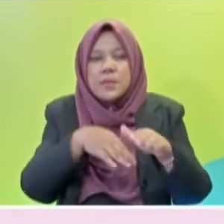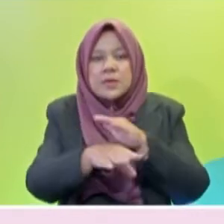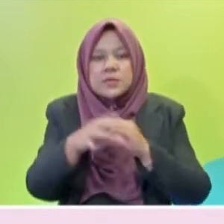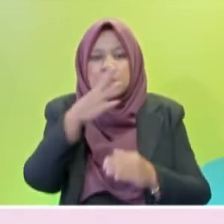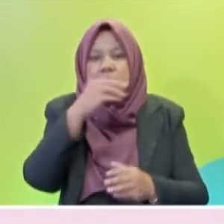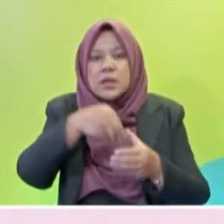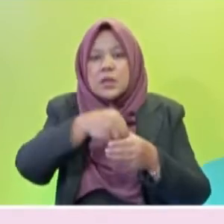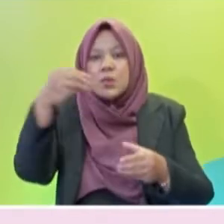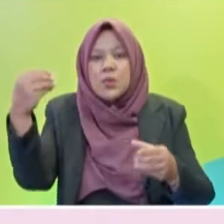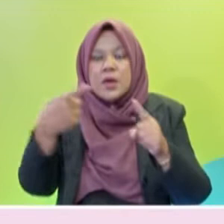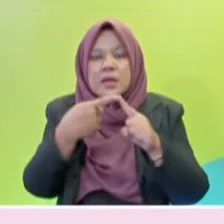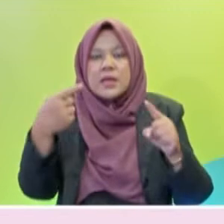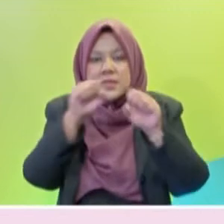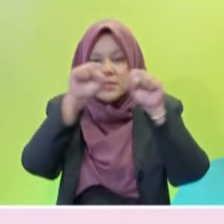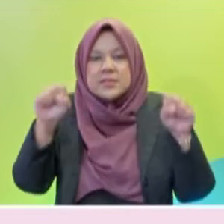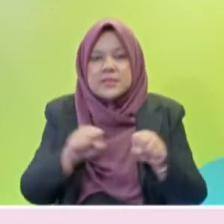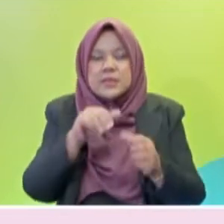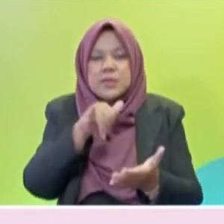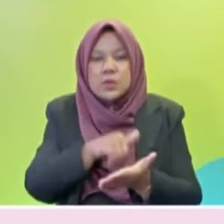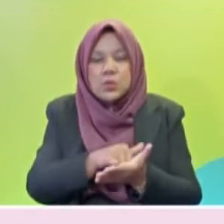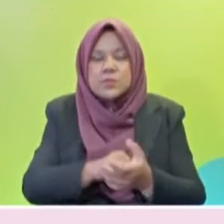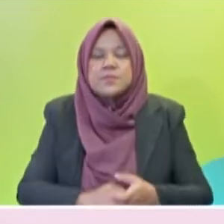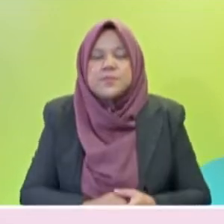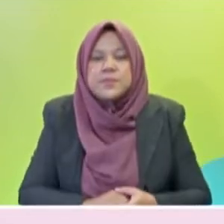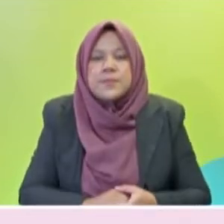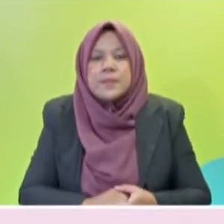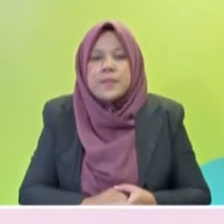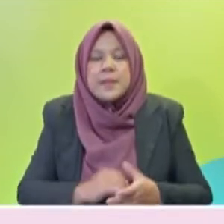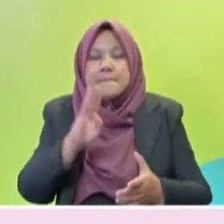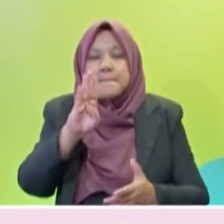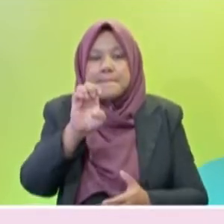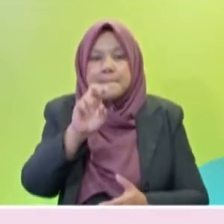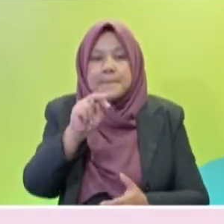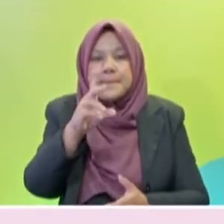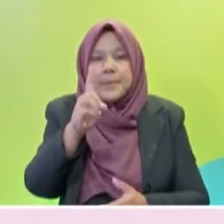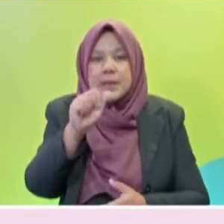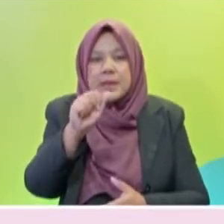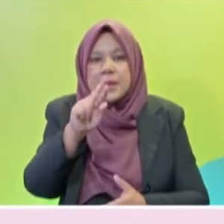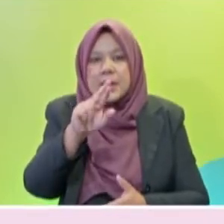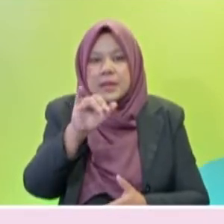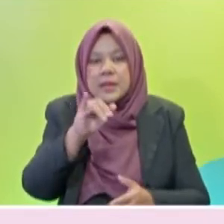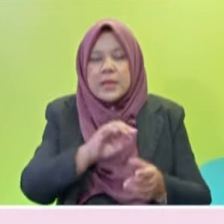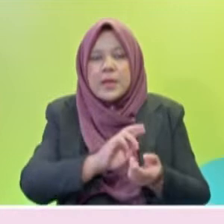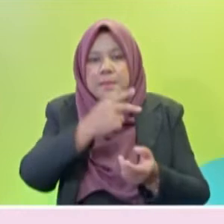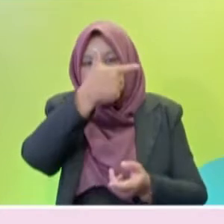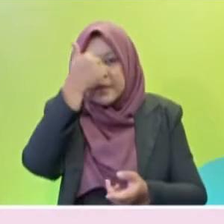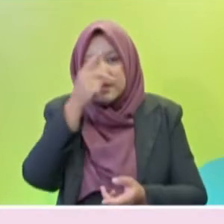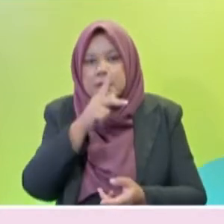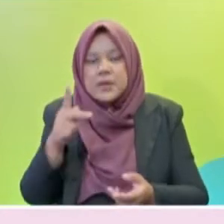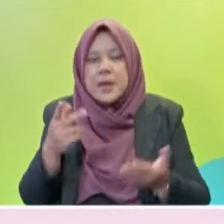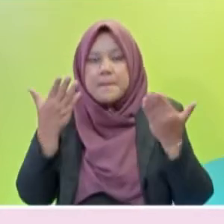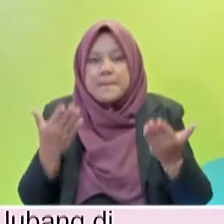Oke dimana tekanan yang dikenakan kepada bendali atau cuaca itu oke membawakan beban tadi